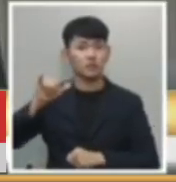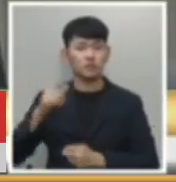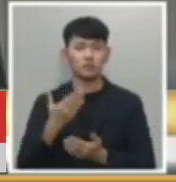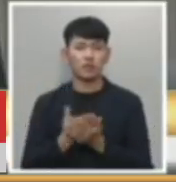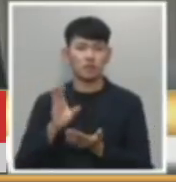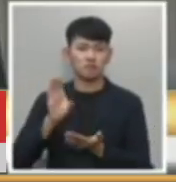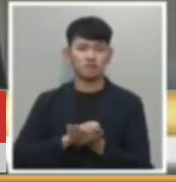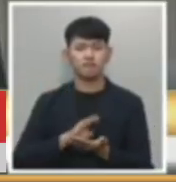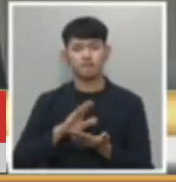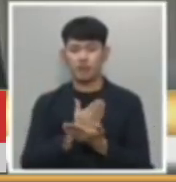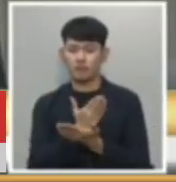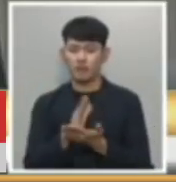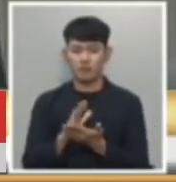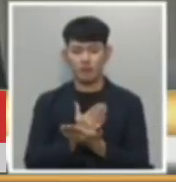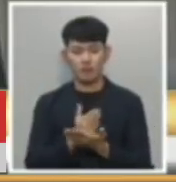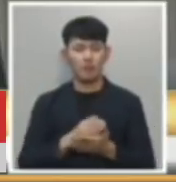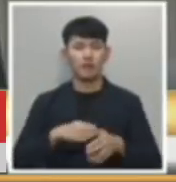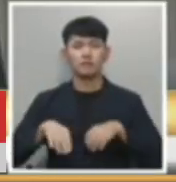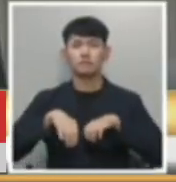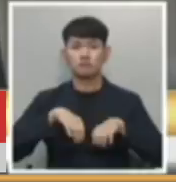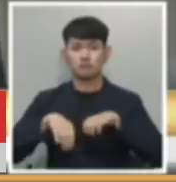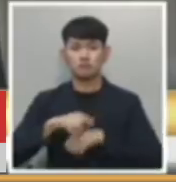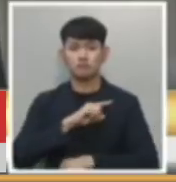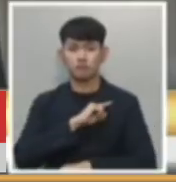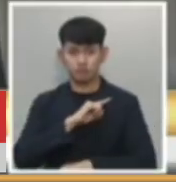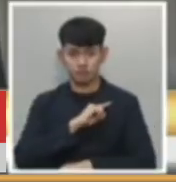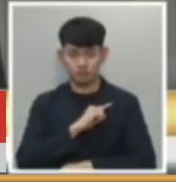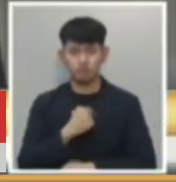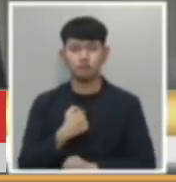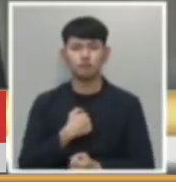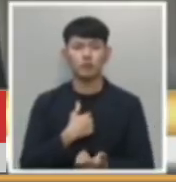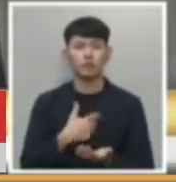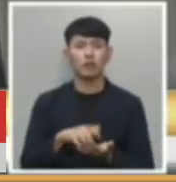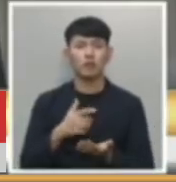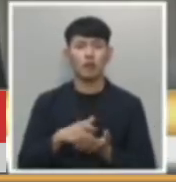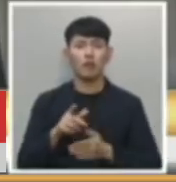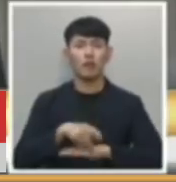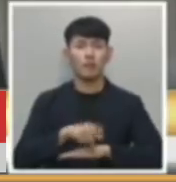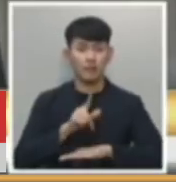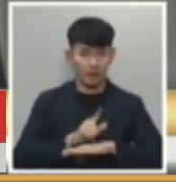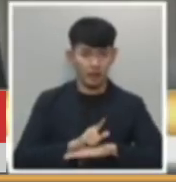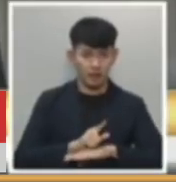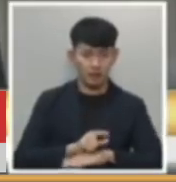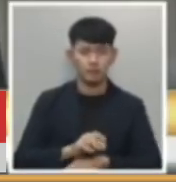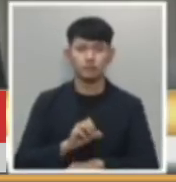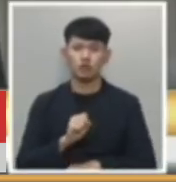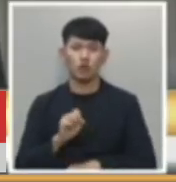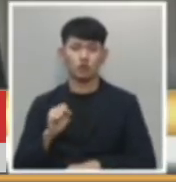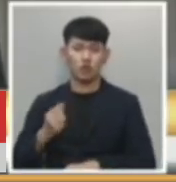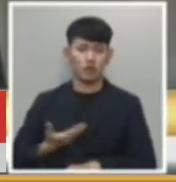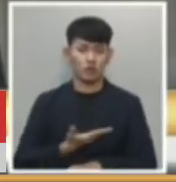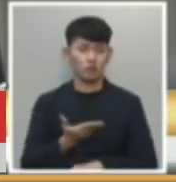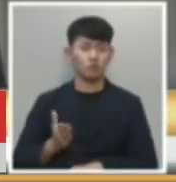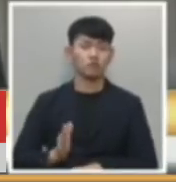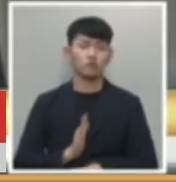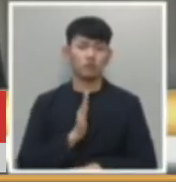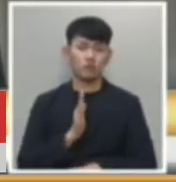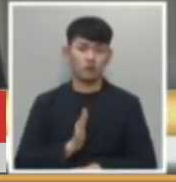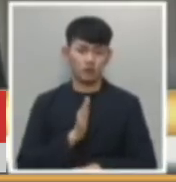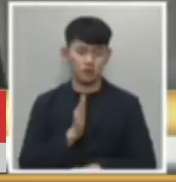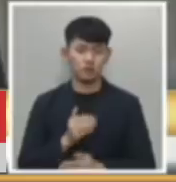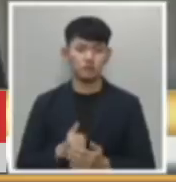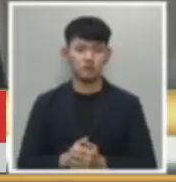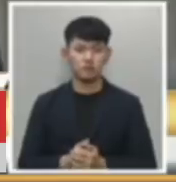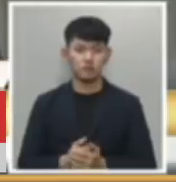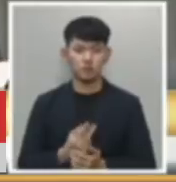มาณผมจะขอเรียนต่อท่านประธานและท่านสมาชิกผู้ทรงเกียรติว่าผมเห็นว่าการจั